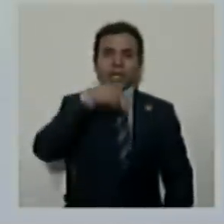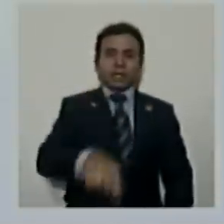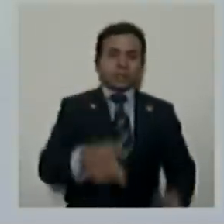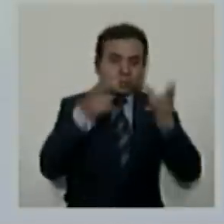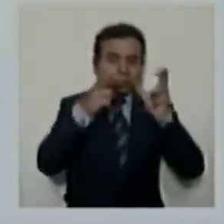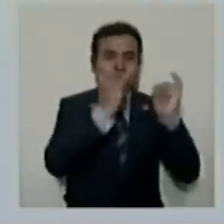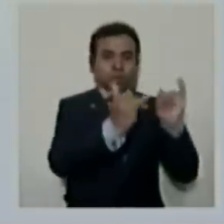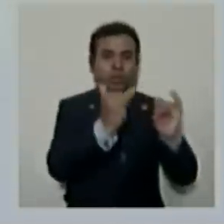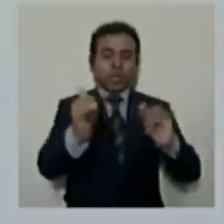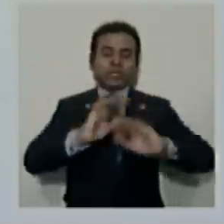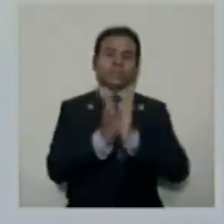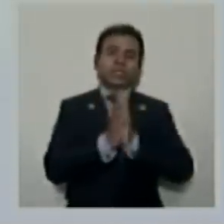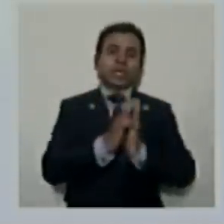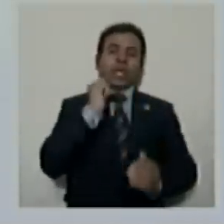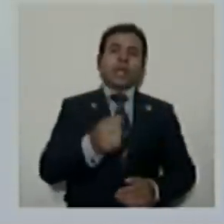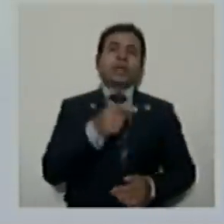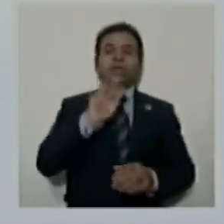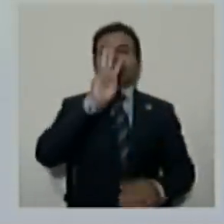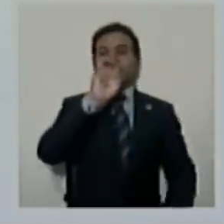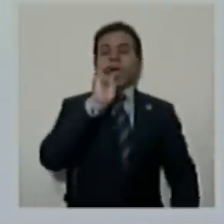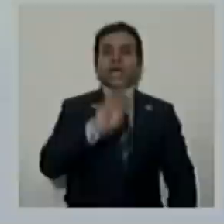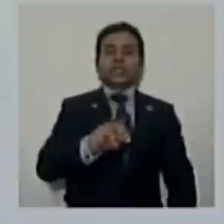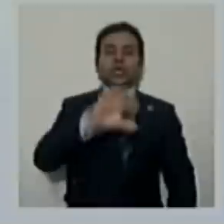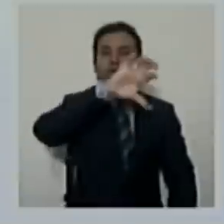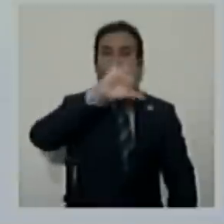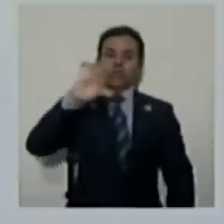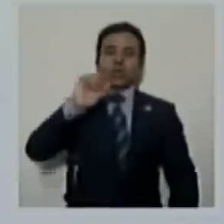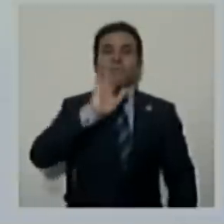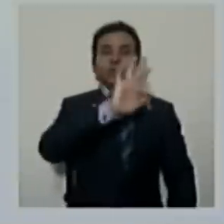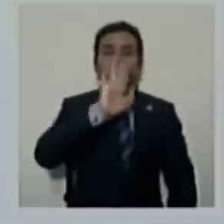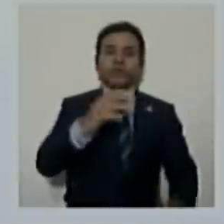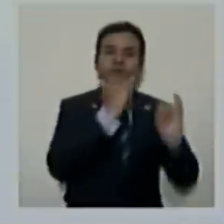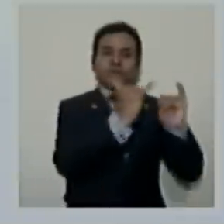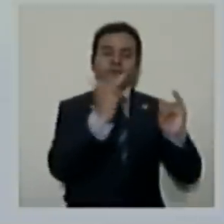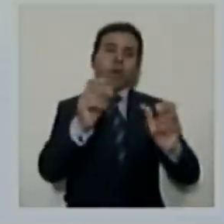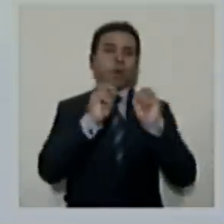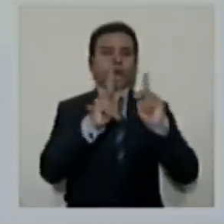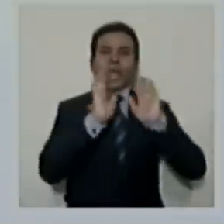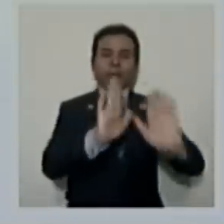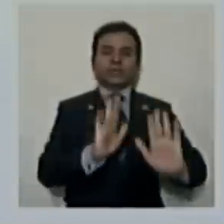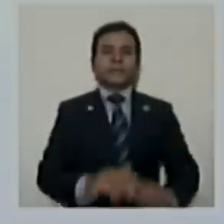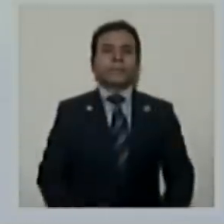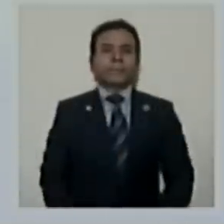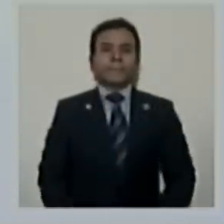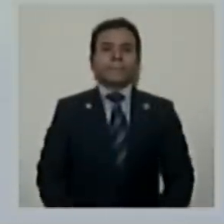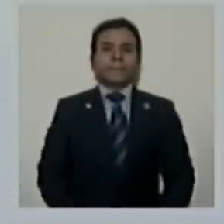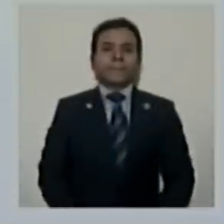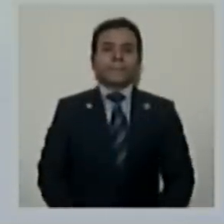41,193 জন এবং আমাদের সারা দেশে কোয়ারেন্টাইন সেবা দেওয়ার জন্য যে ব্যবস্থা আছে তাতে একই সময় সেবা প্রদান করা যায়